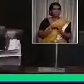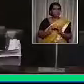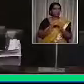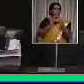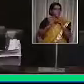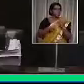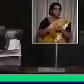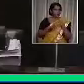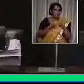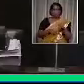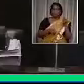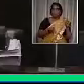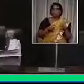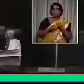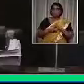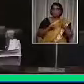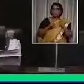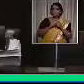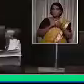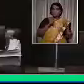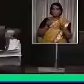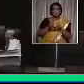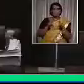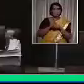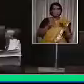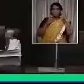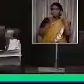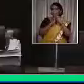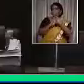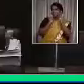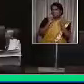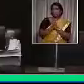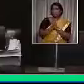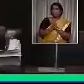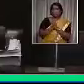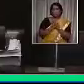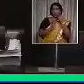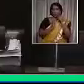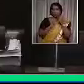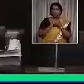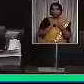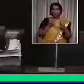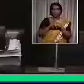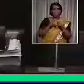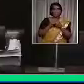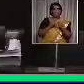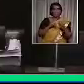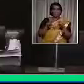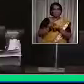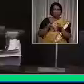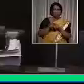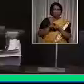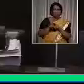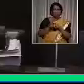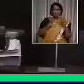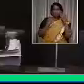செயல்பட்டவர்களை அவர்களுக்கு ஒரு பொது மன்னிப்பை கொடுப்பதனூடாக அடாவடித்தன வீடுகளை எரித்து அநியாயம் செய்தவர்களுக்கு தண்டனை வழங்குங்கள், சின்ன சின்ன காரணங்களுக்காக